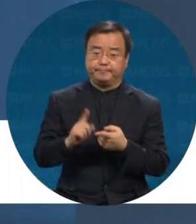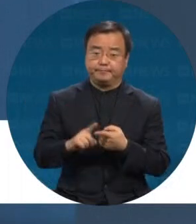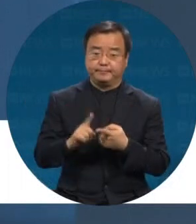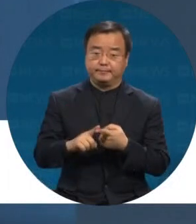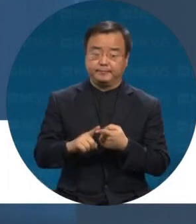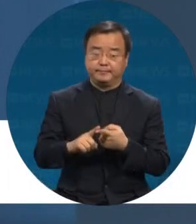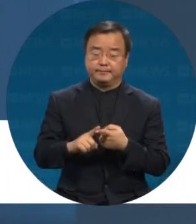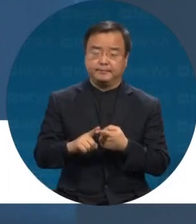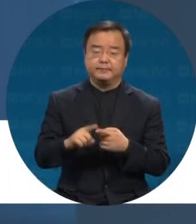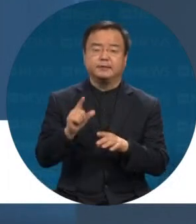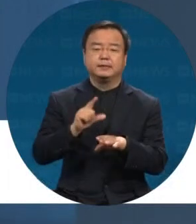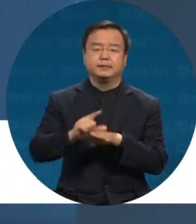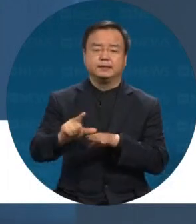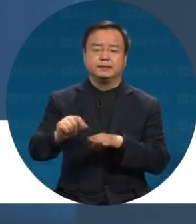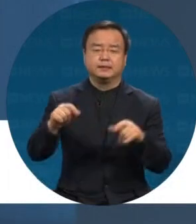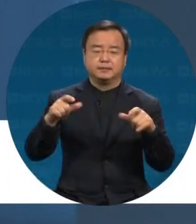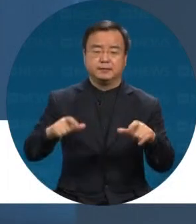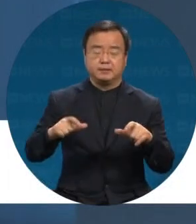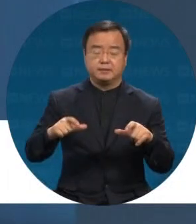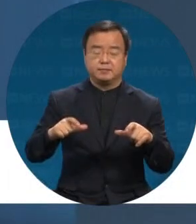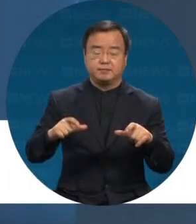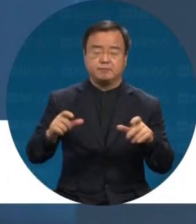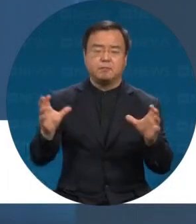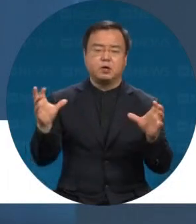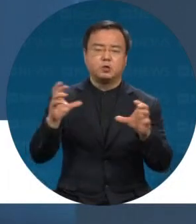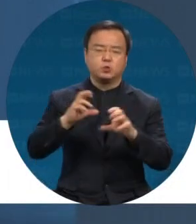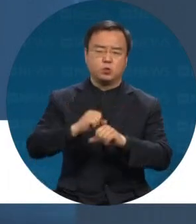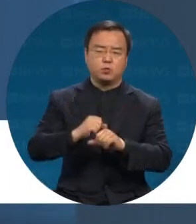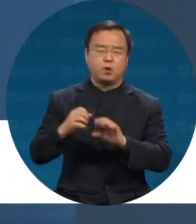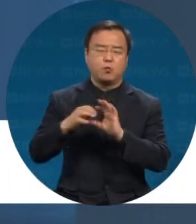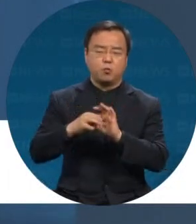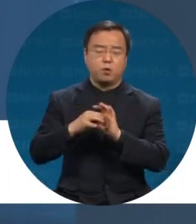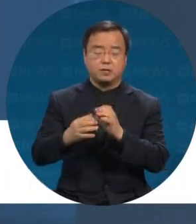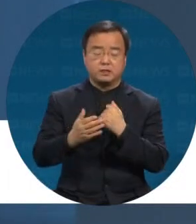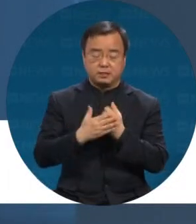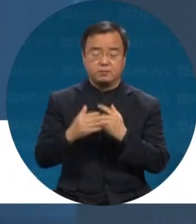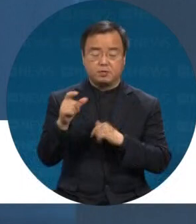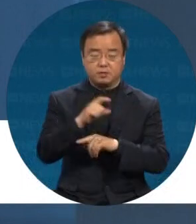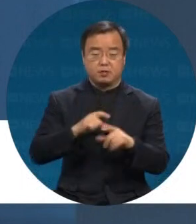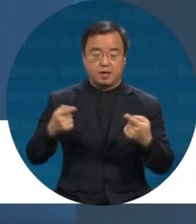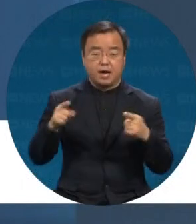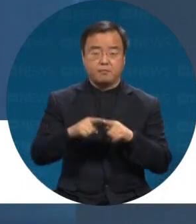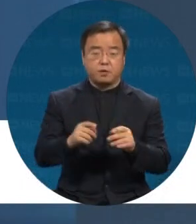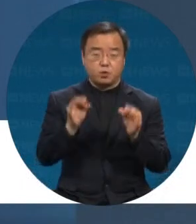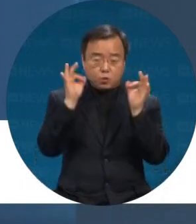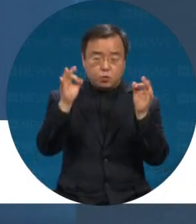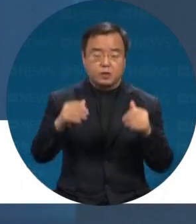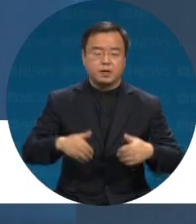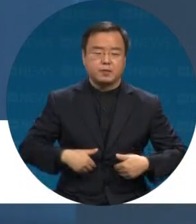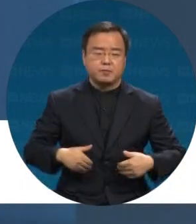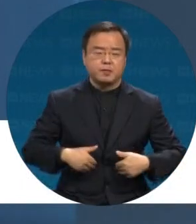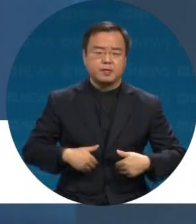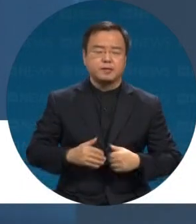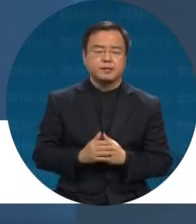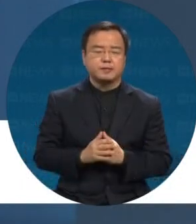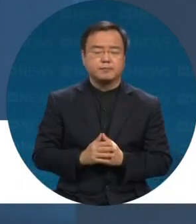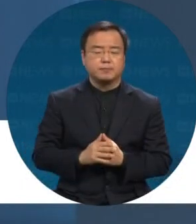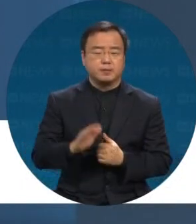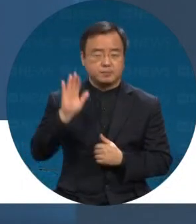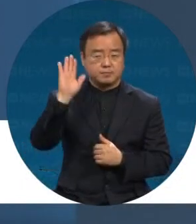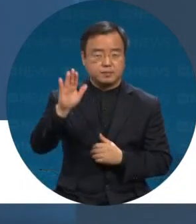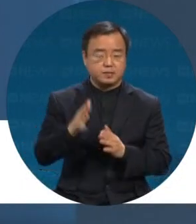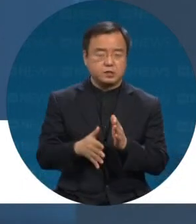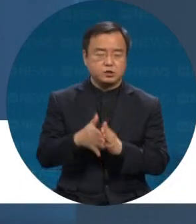관련되기 때문에 지자체와 함께 노력해야 된다는 그런 말씀을 드리고 경북에서는 미래교육지구를 8개 시군에서 운영을 하고 있습니다